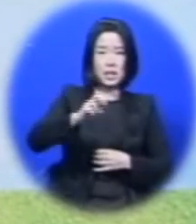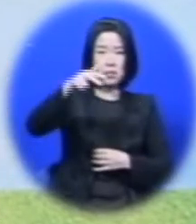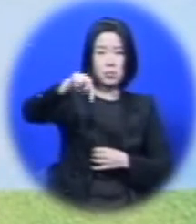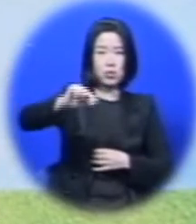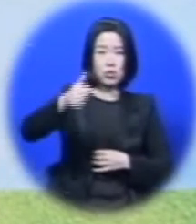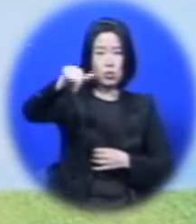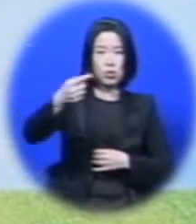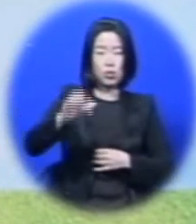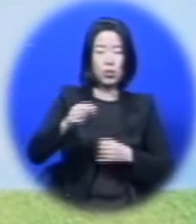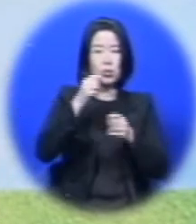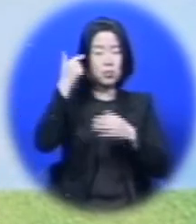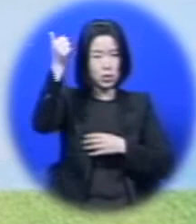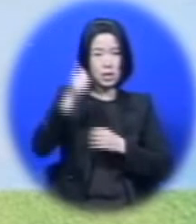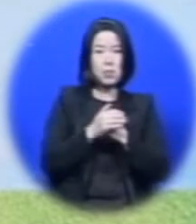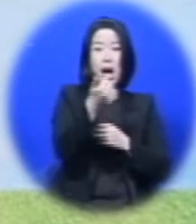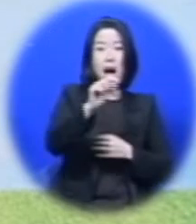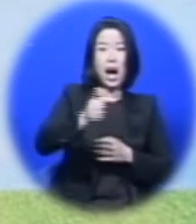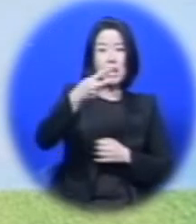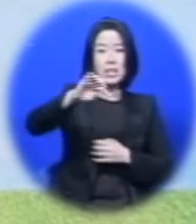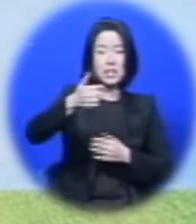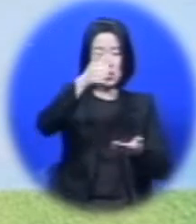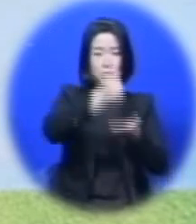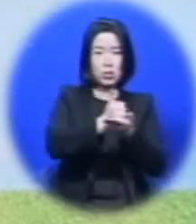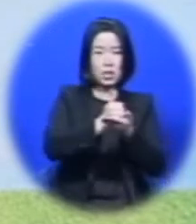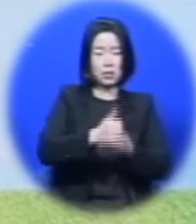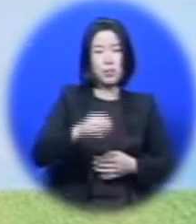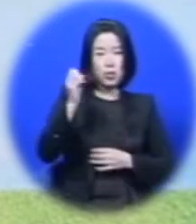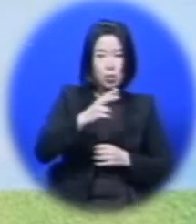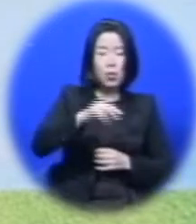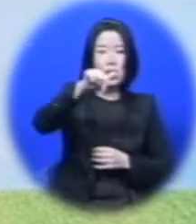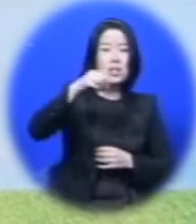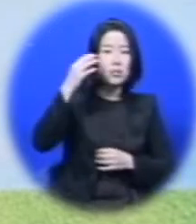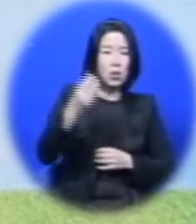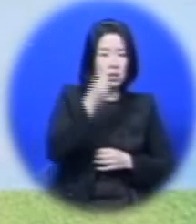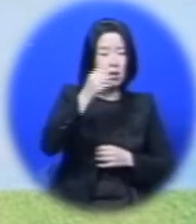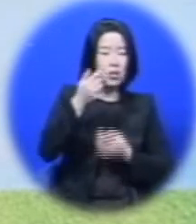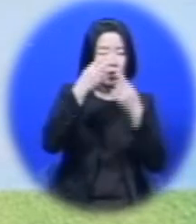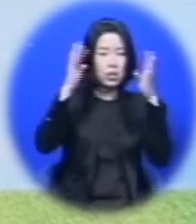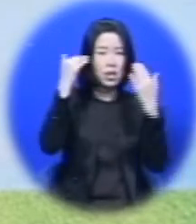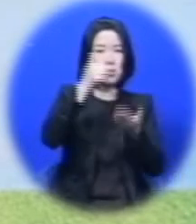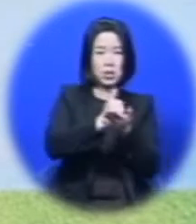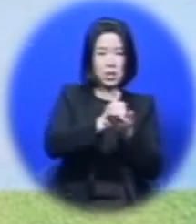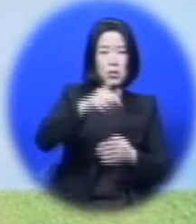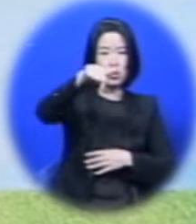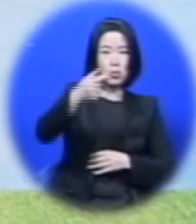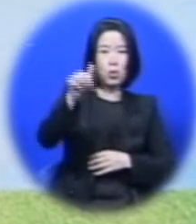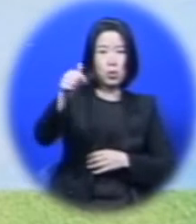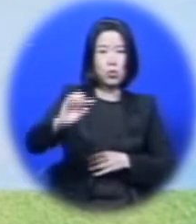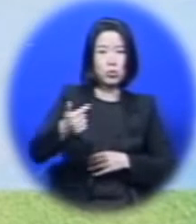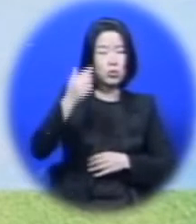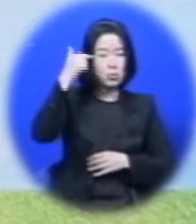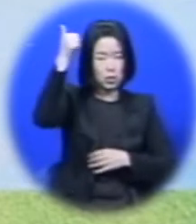목사님, 한신대 총장이었던 고재식 목사님, 성결교의 이만신 목사님, 장로교의 고은 목사님,